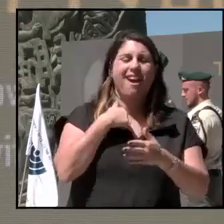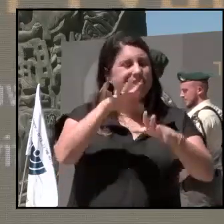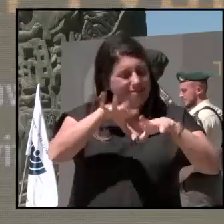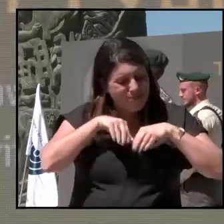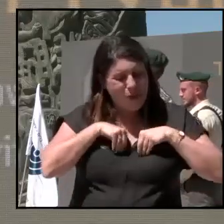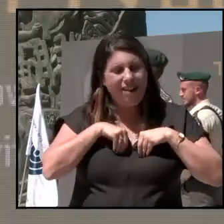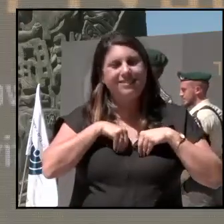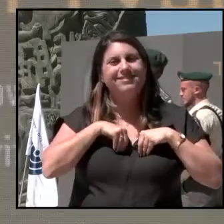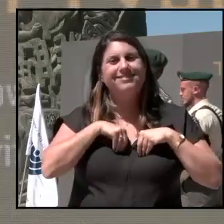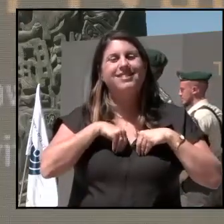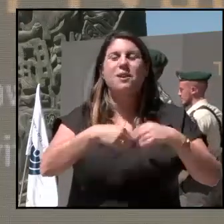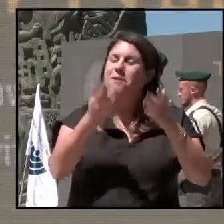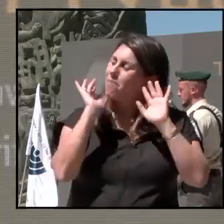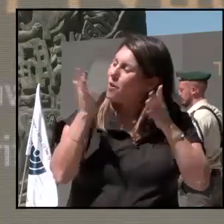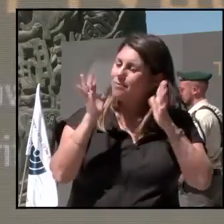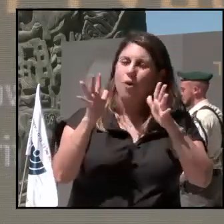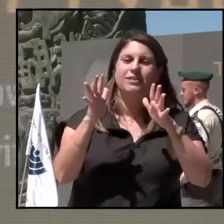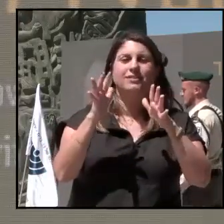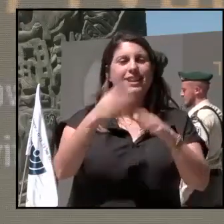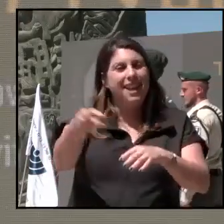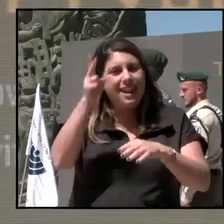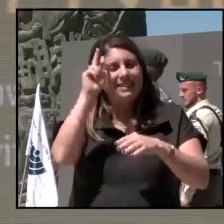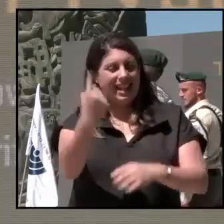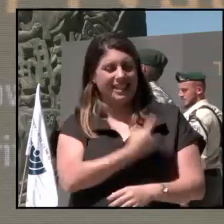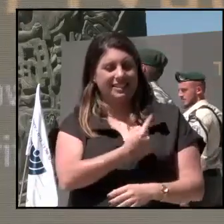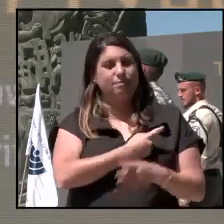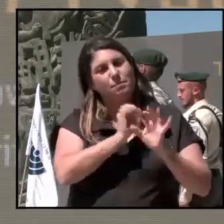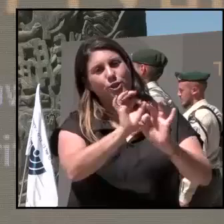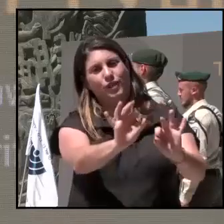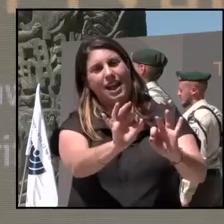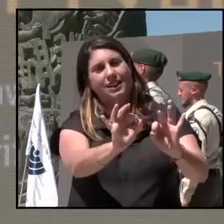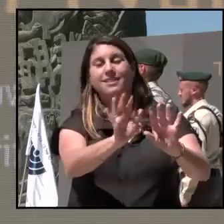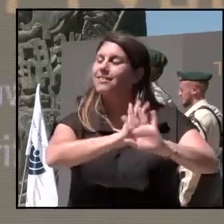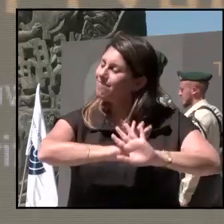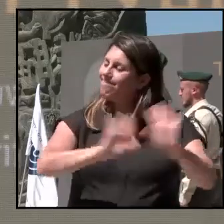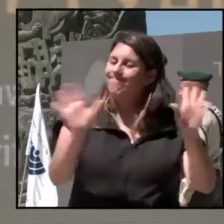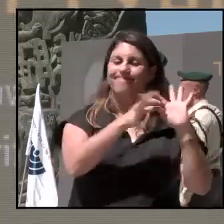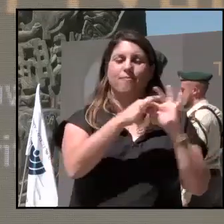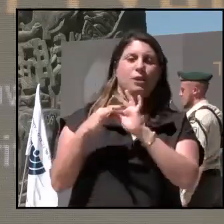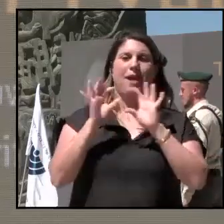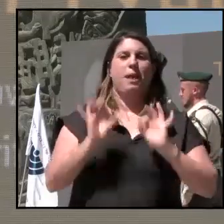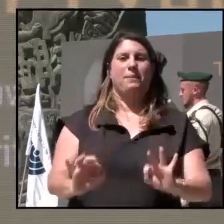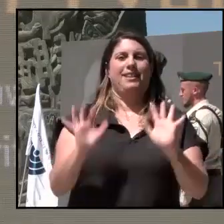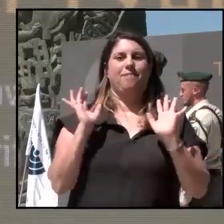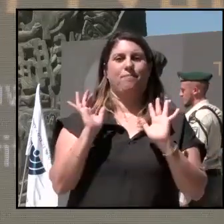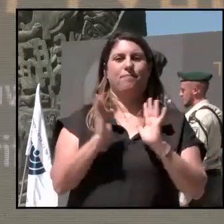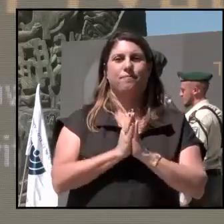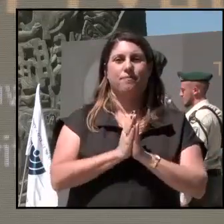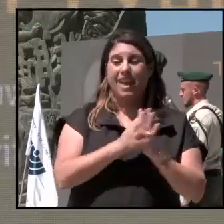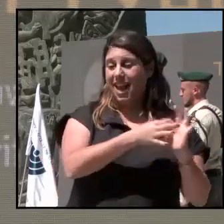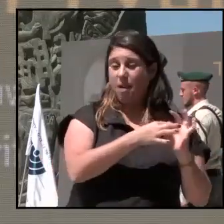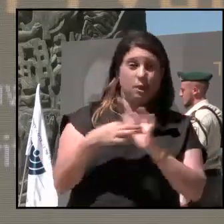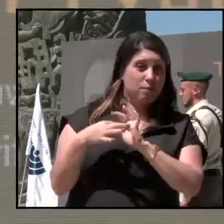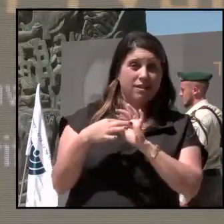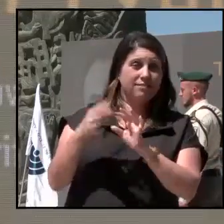מוכן מאוד מאוד לסכן את עצמי בשבילך. זה משפט אמיתי. והמשפט הזה